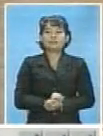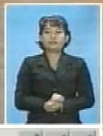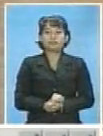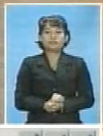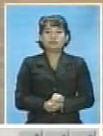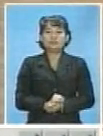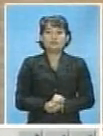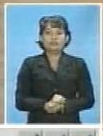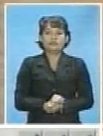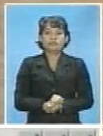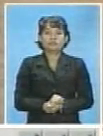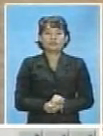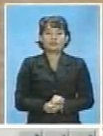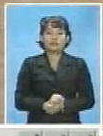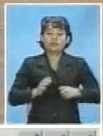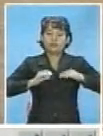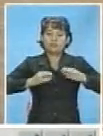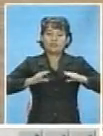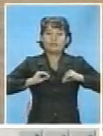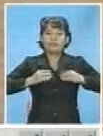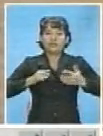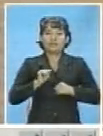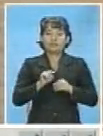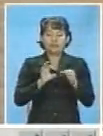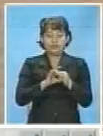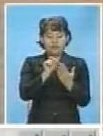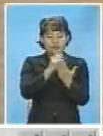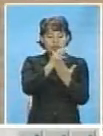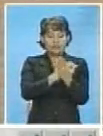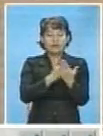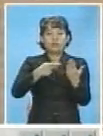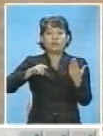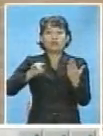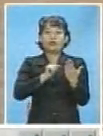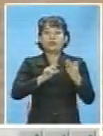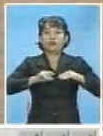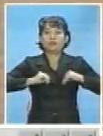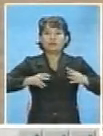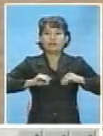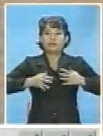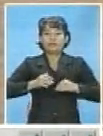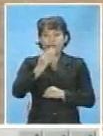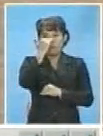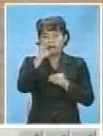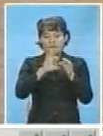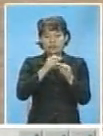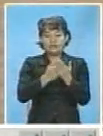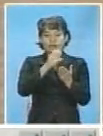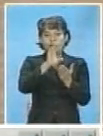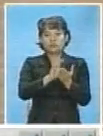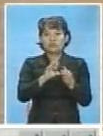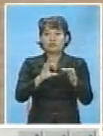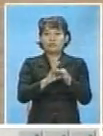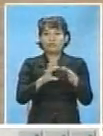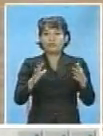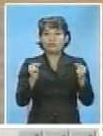รับหลักการของร่างพระราชบัญญัติฉบับนี้ได้เพราะไม่ได้เป็นการจัดงบประมาณที่สอดคล้อง